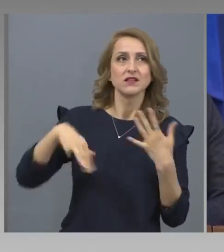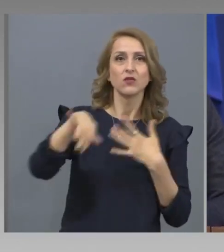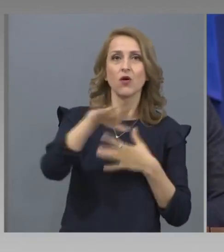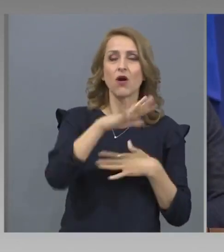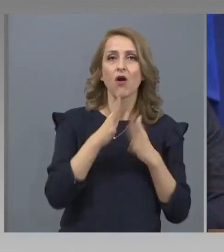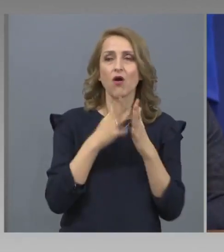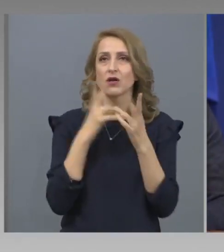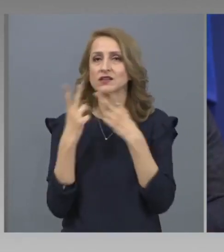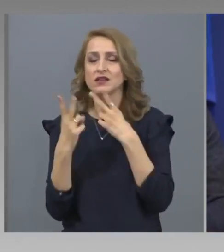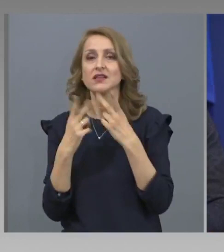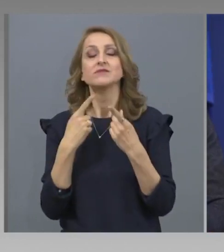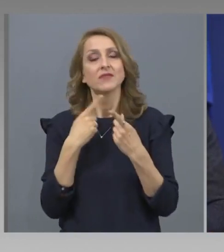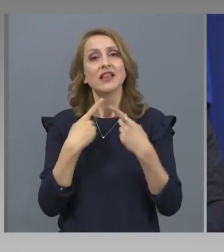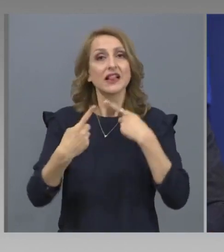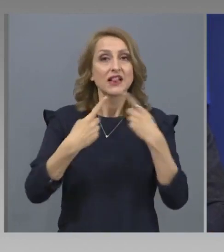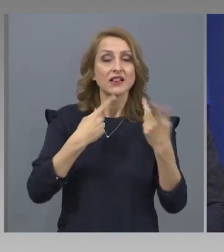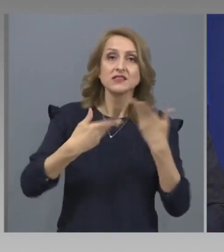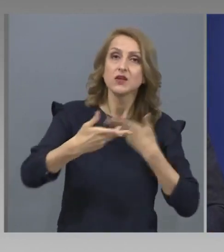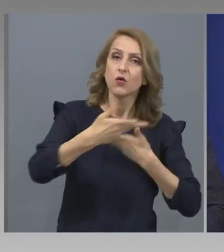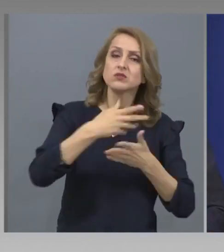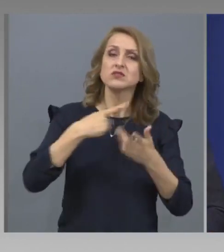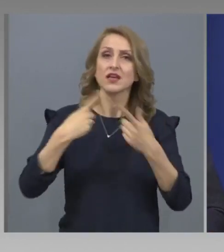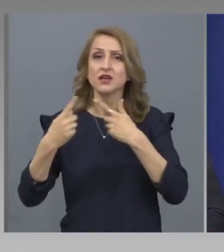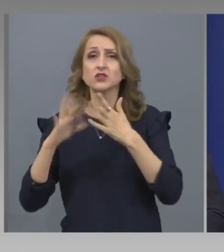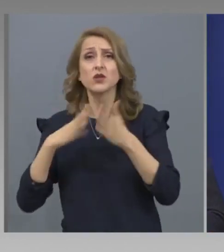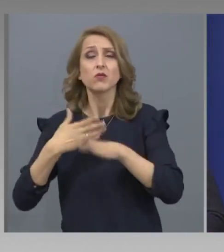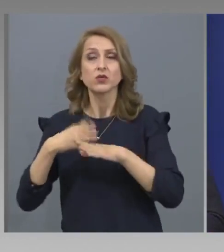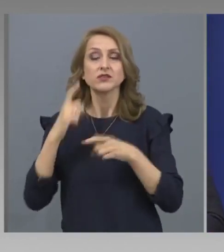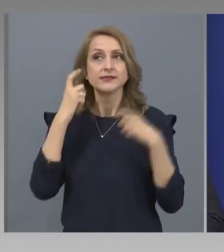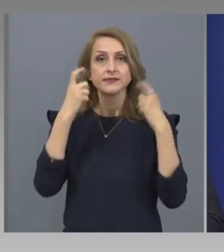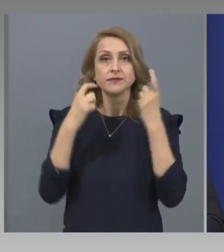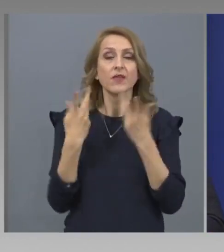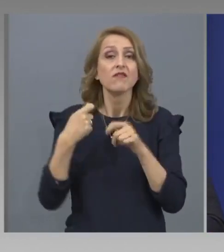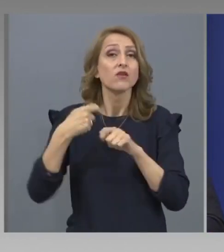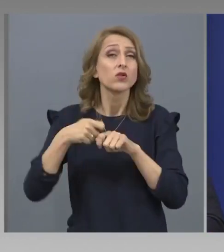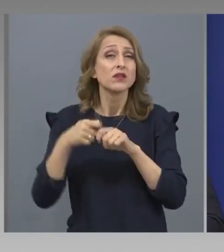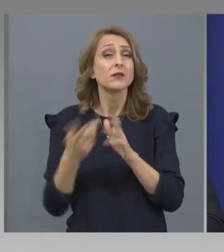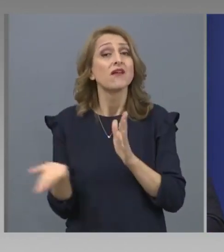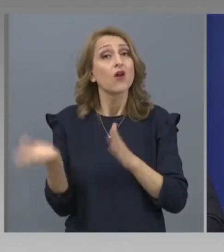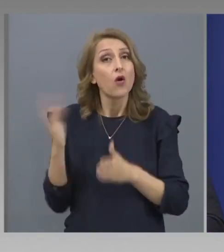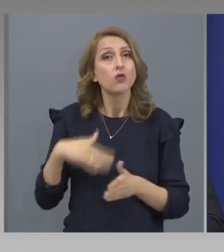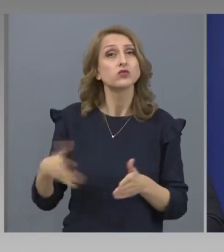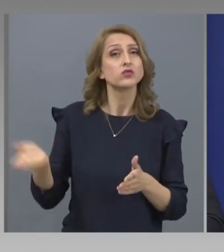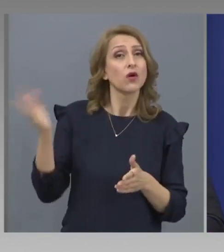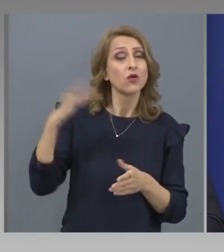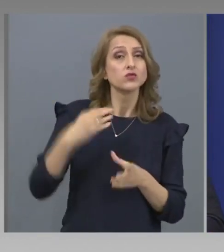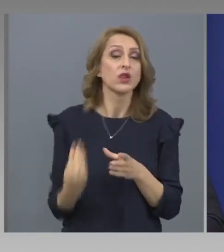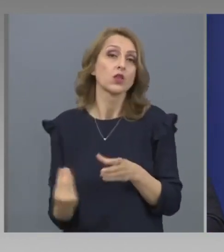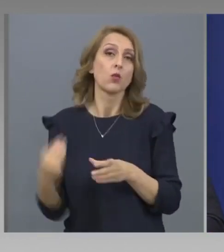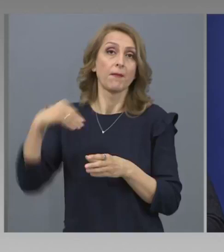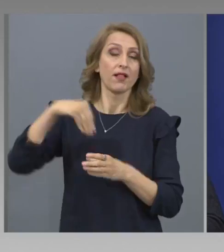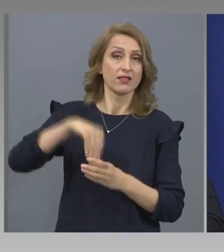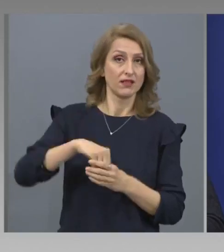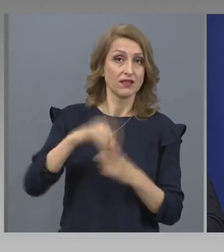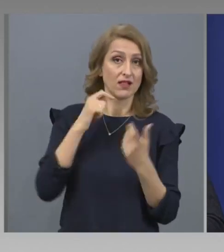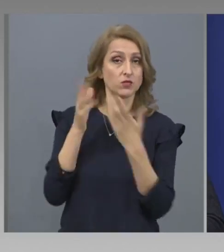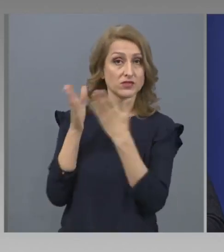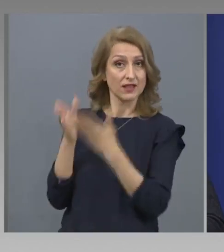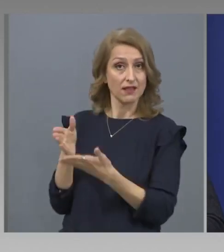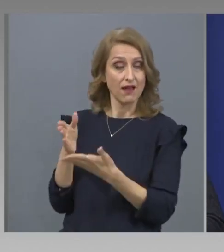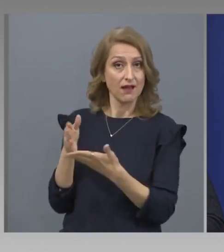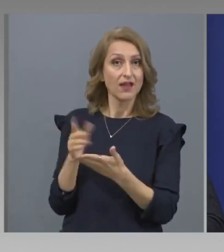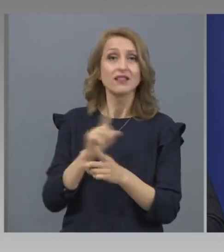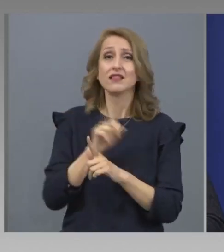и дискусията ще продължи за напред какво трябва да се направи допълнително, за да не се допуска.